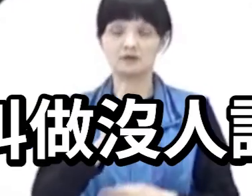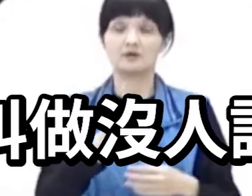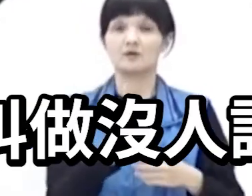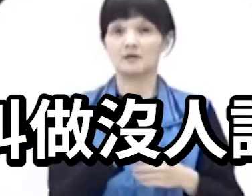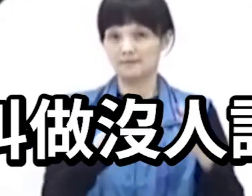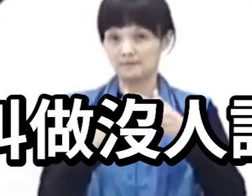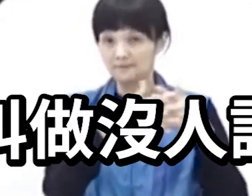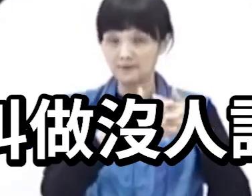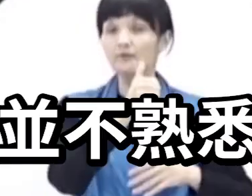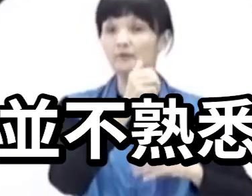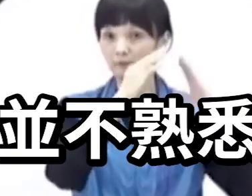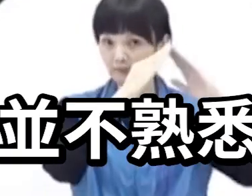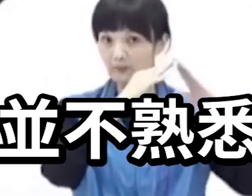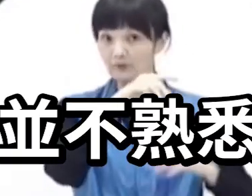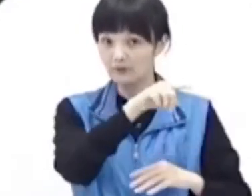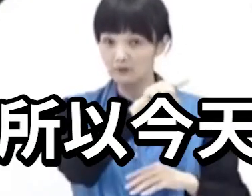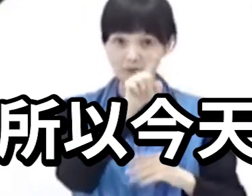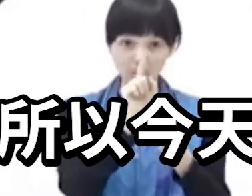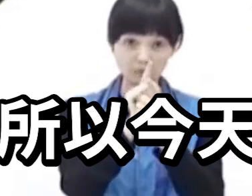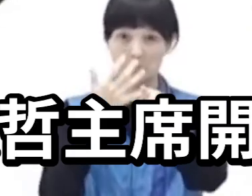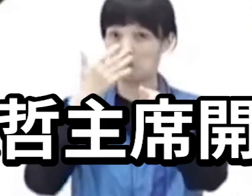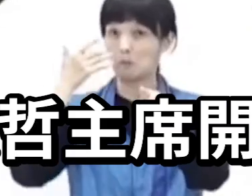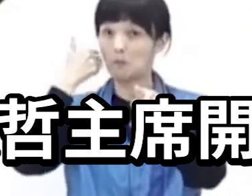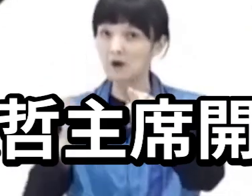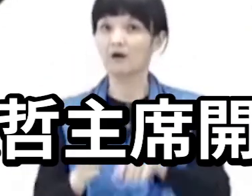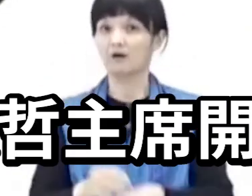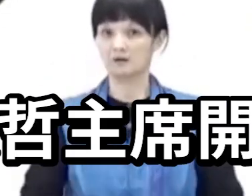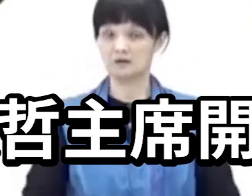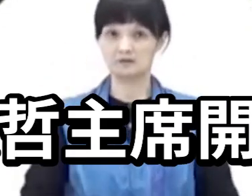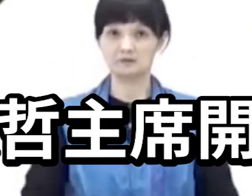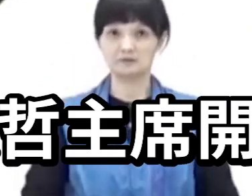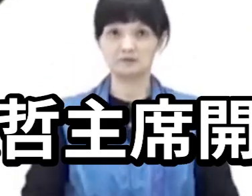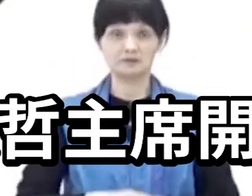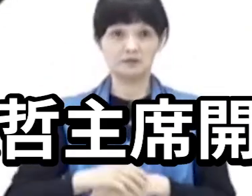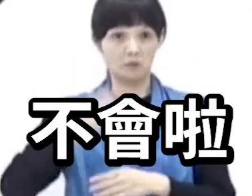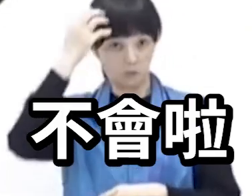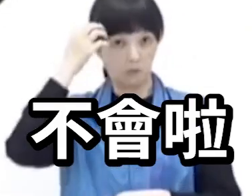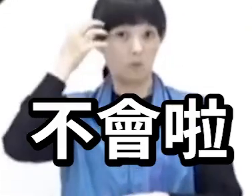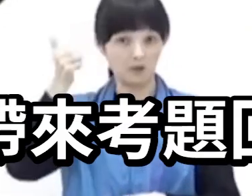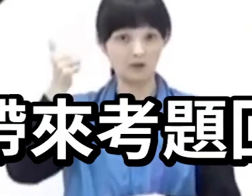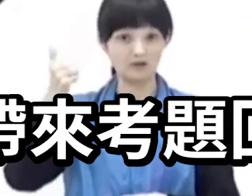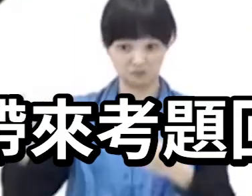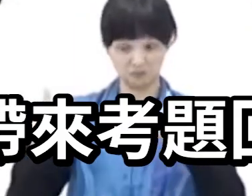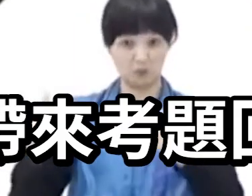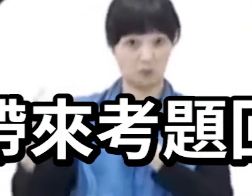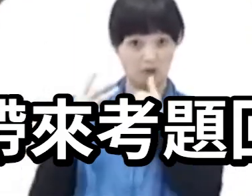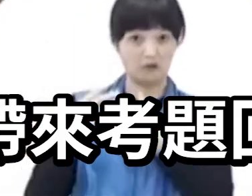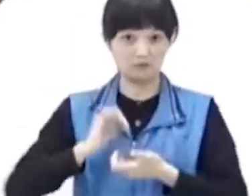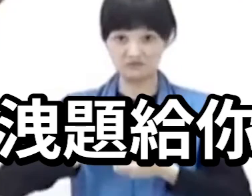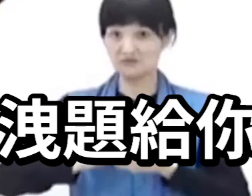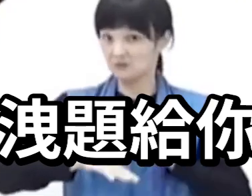文叫做没人认识你，并不熟悉。所以今天我冒着被柯文哲主席开除党籍的风险， 不会啦， 我带了考题回